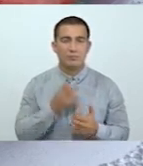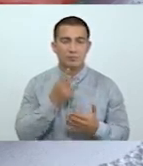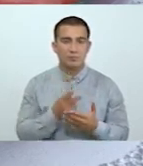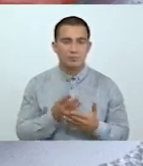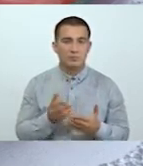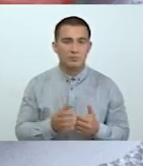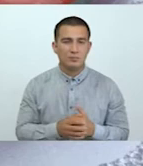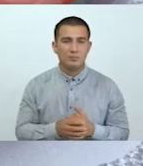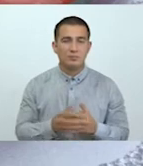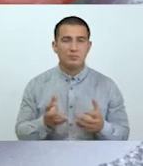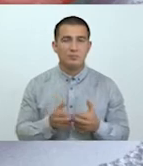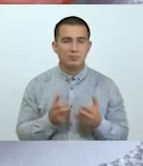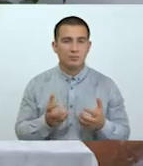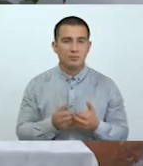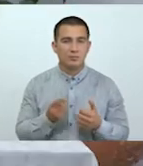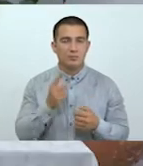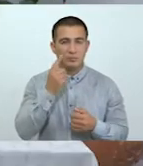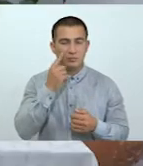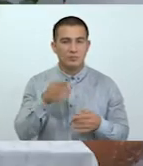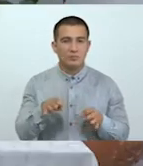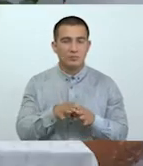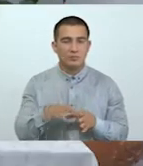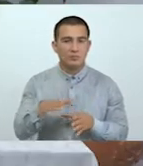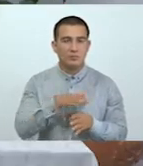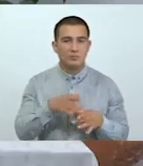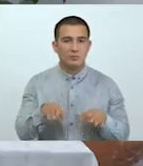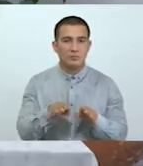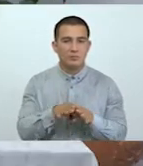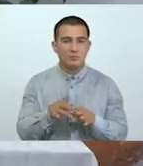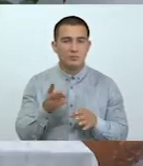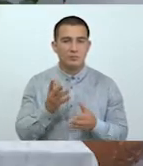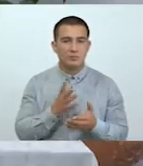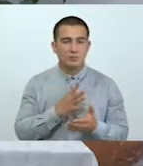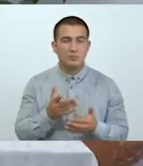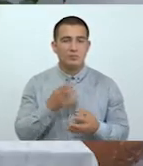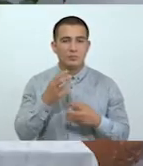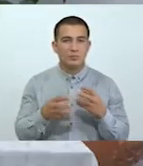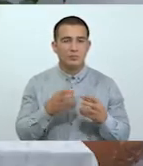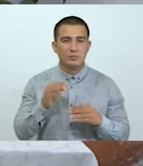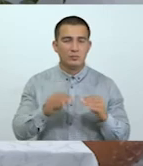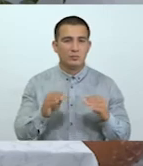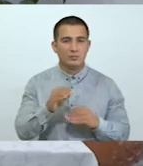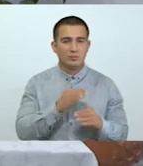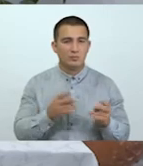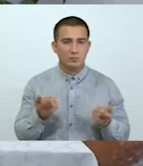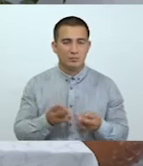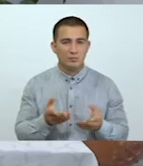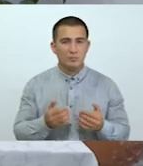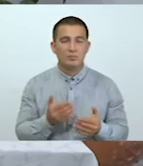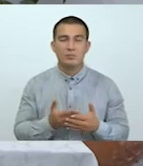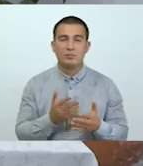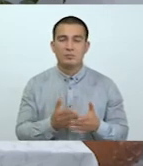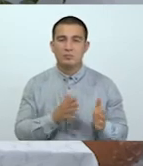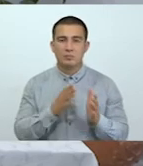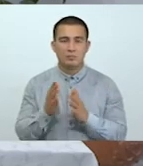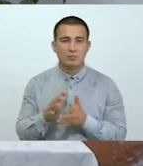Mana xamirimizni ustini yopishimiz kerak. To'g'ralgan pomidor bilan. Mana endi